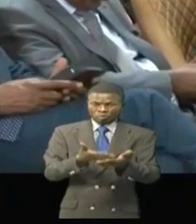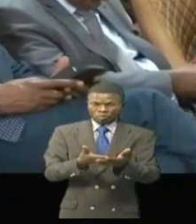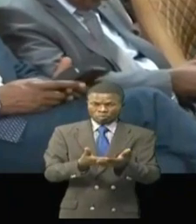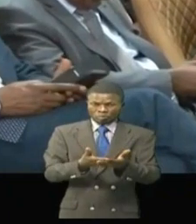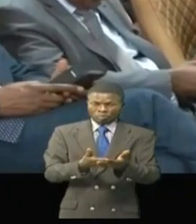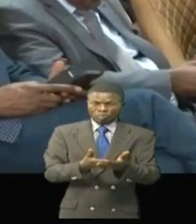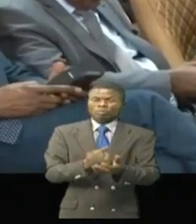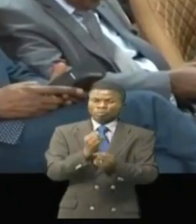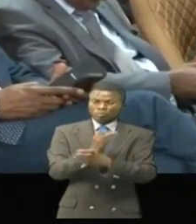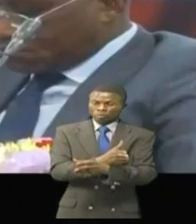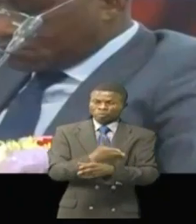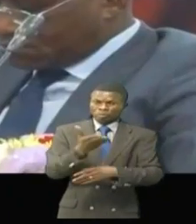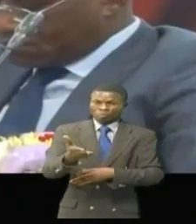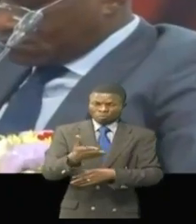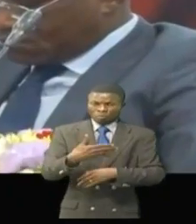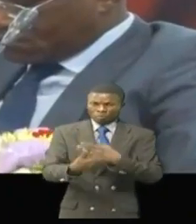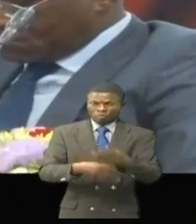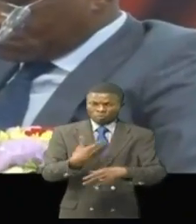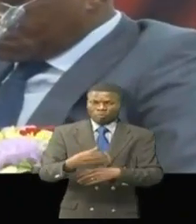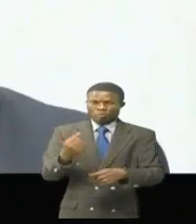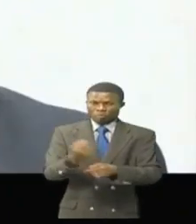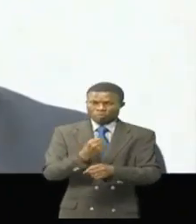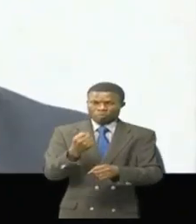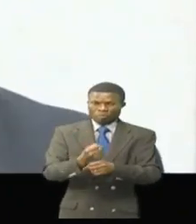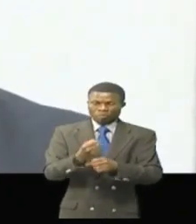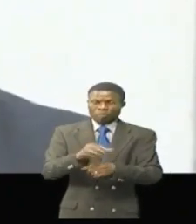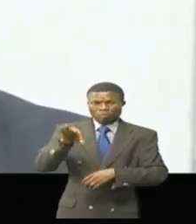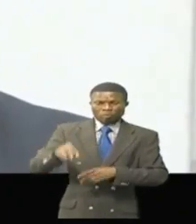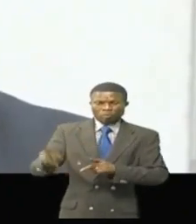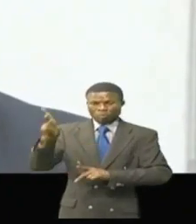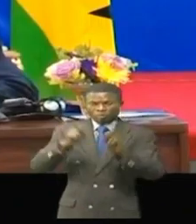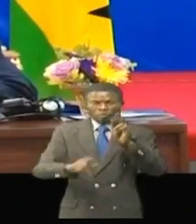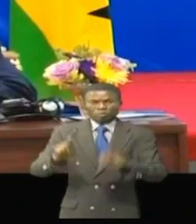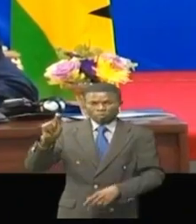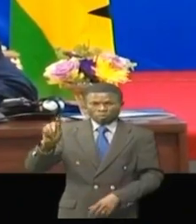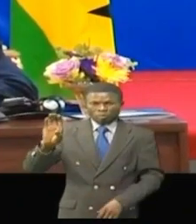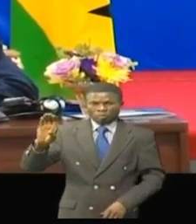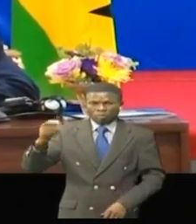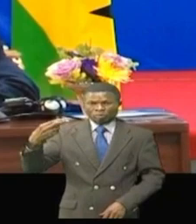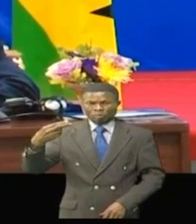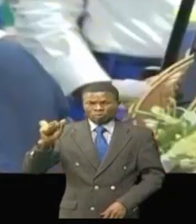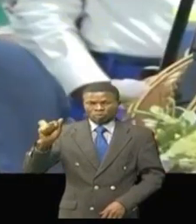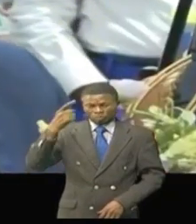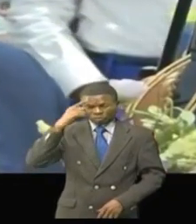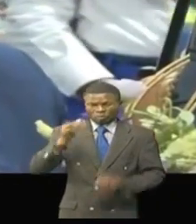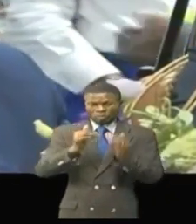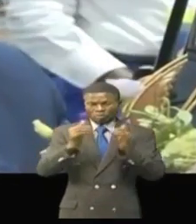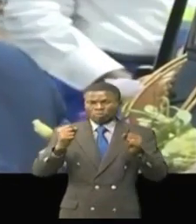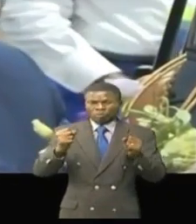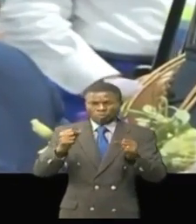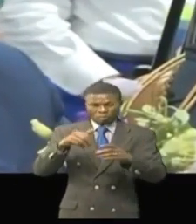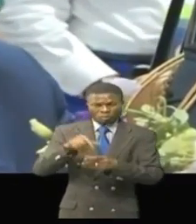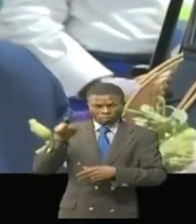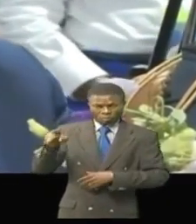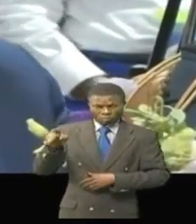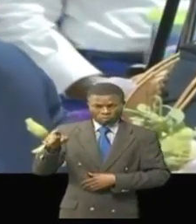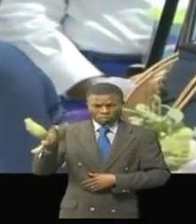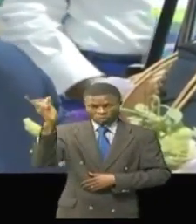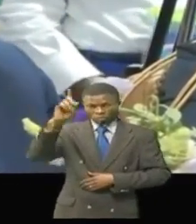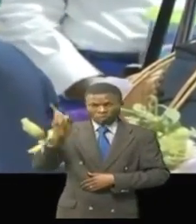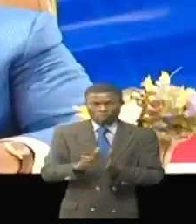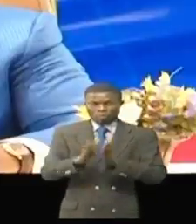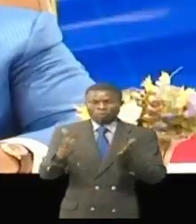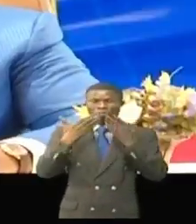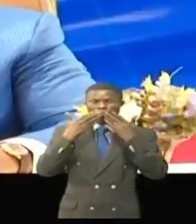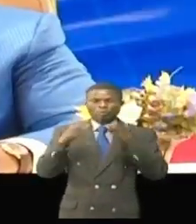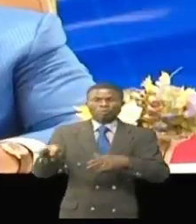sa disponibilité à œuvrer dans l'intérêt du peuple tchadien et pour une paix durable dans la sous-région. Je vous